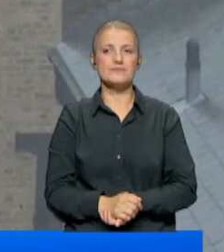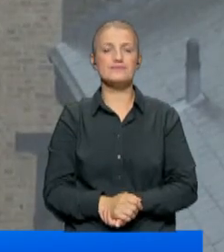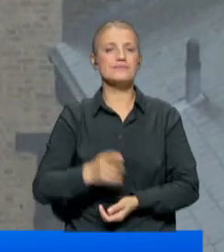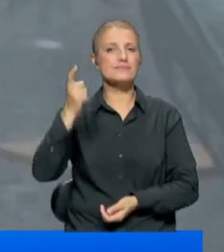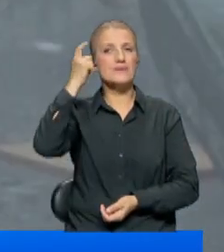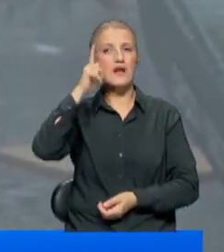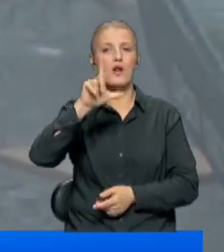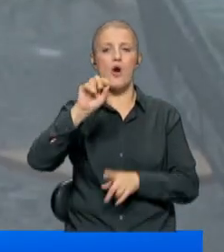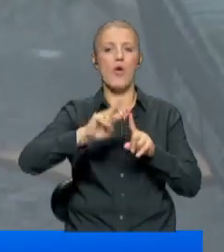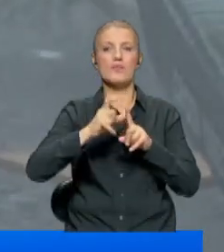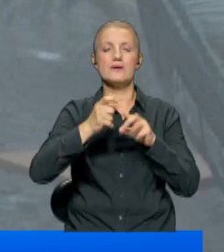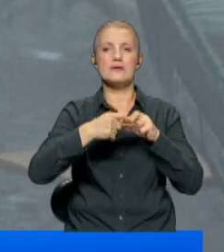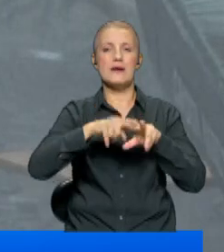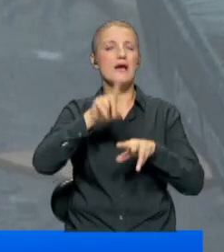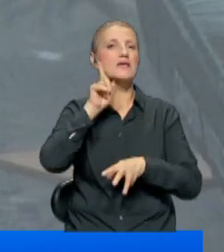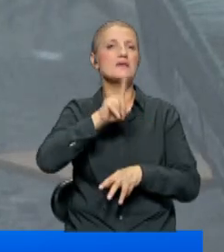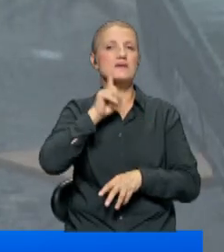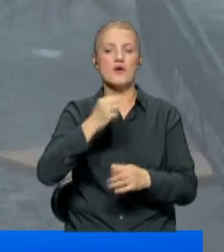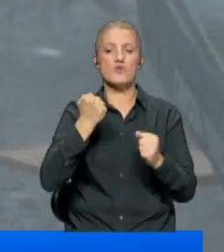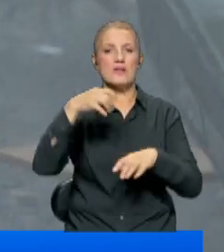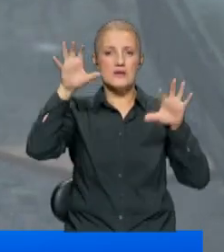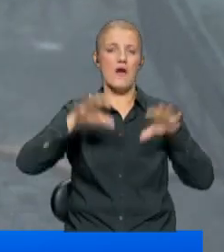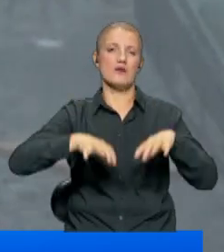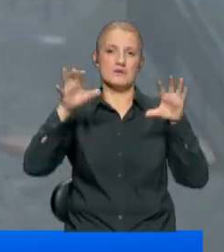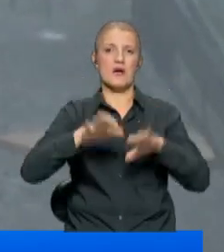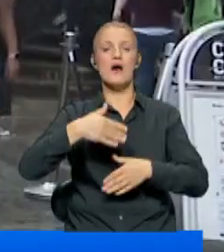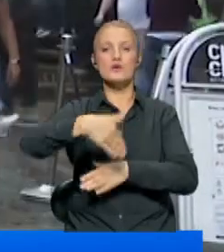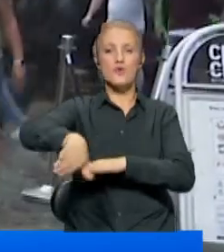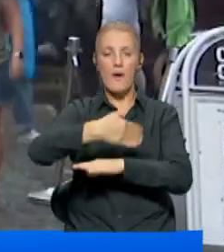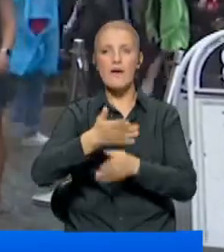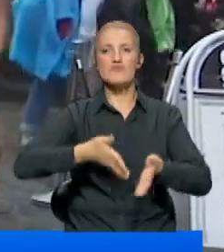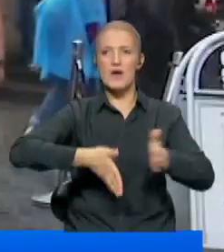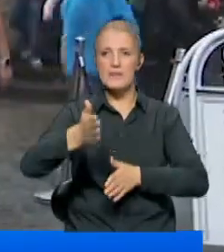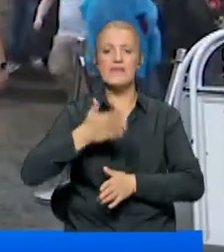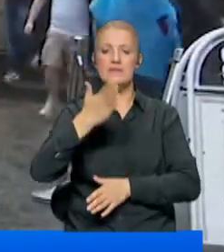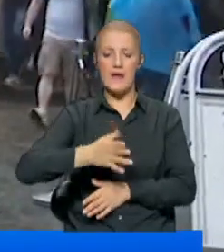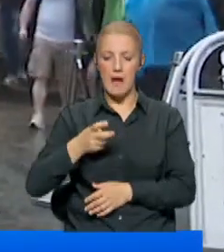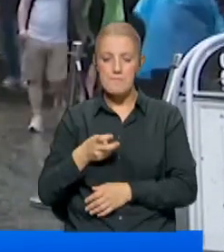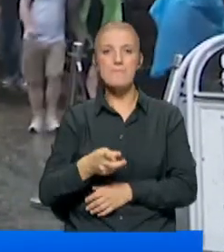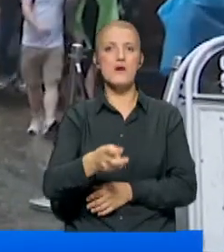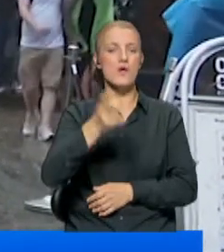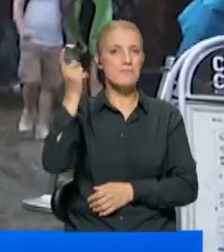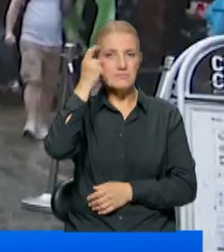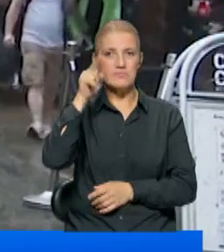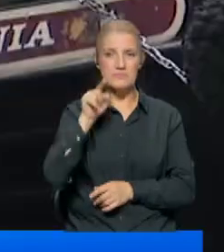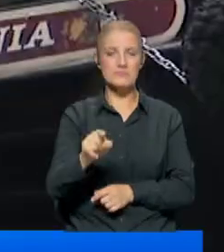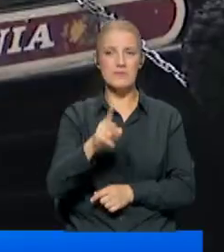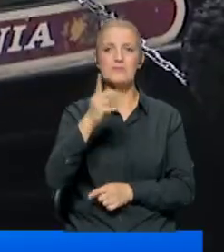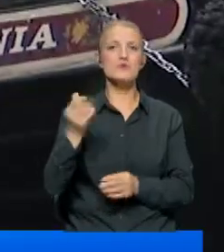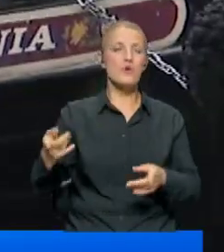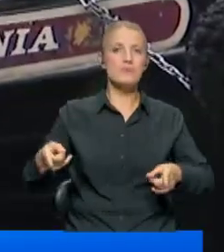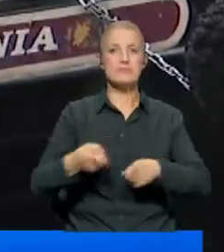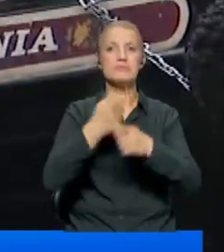ama Başkent Londra dahil İngiltere'nin Güney kuvvetli yağışlara teslim oldu Sokaklar caddeler tren ve Metro istasyonları başta olmak üzere